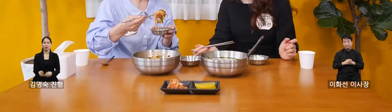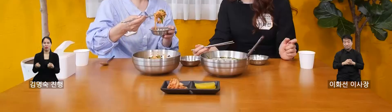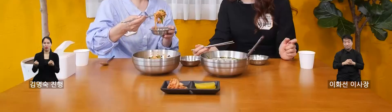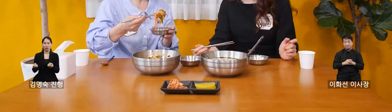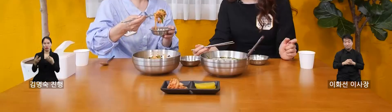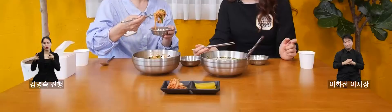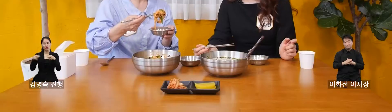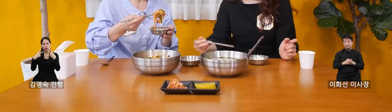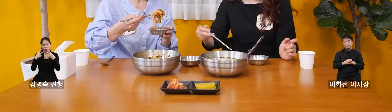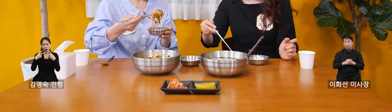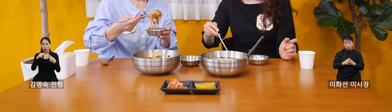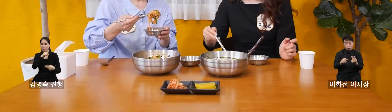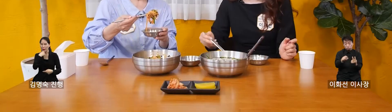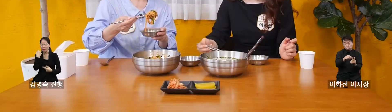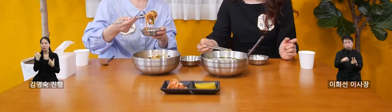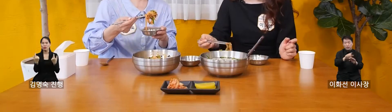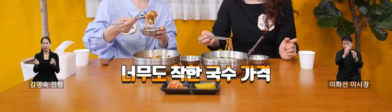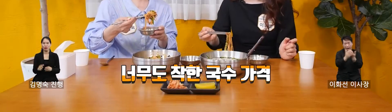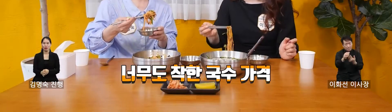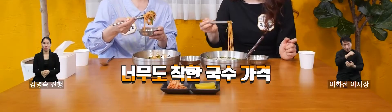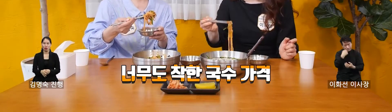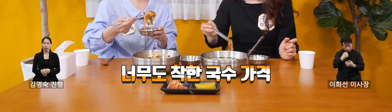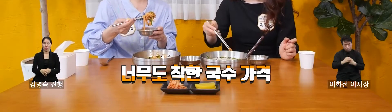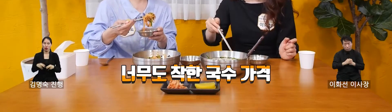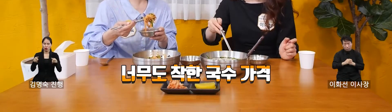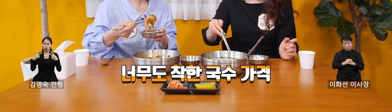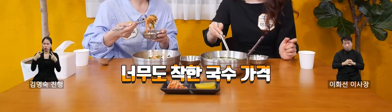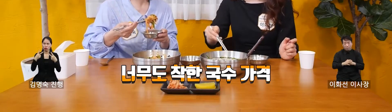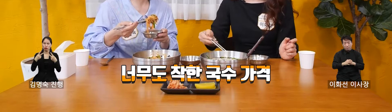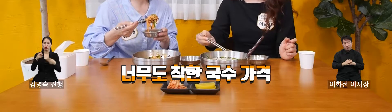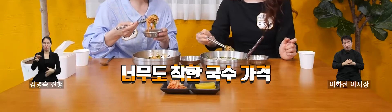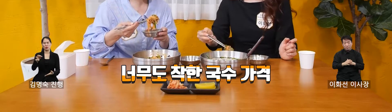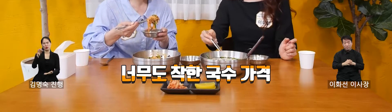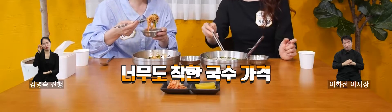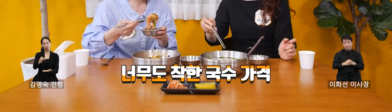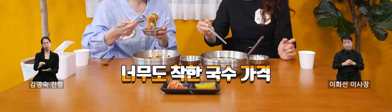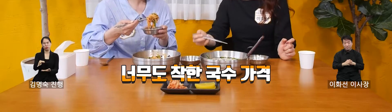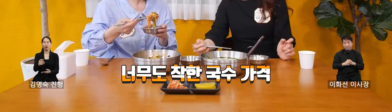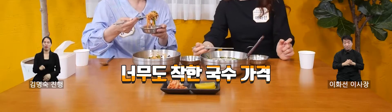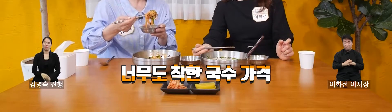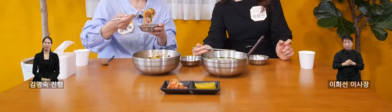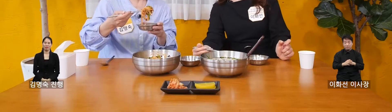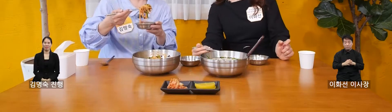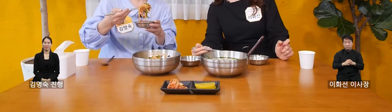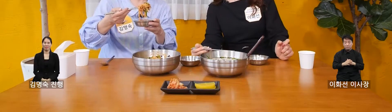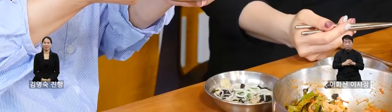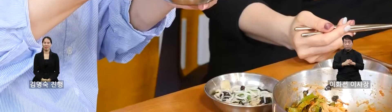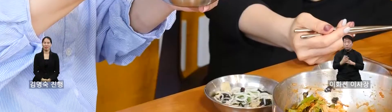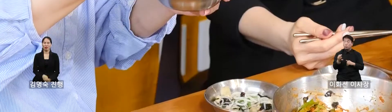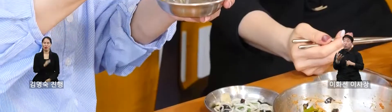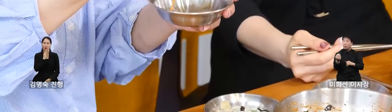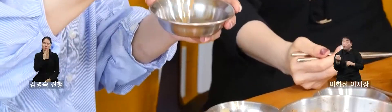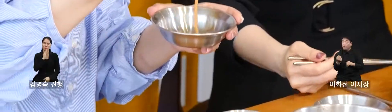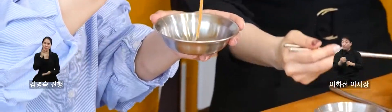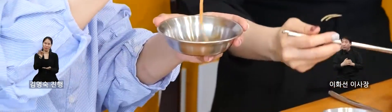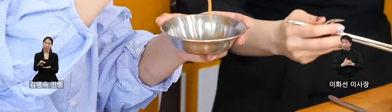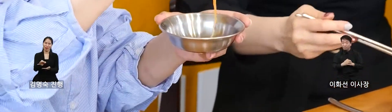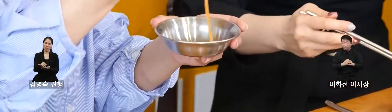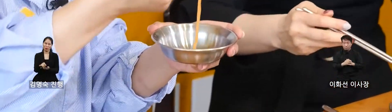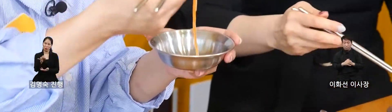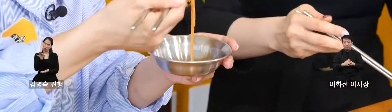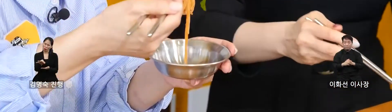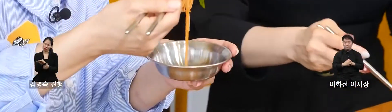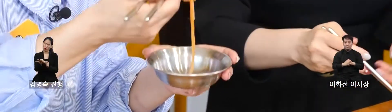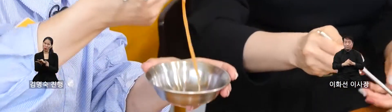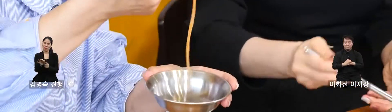물국수도 맛있네요. 둘 다 맛있죠. 네. 근데 국수값이 너무 착해요. 국수값이 얼마나 네, 너무 착해요. 이 가격에